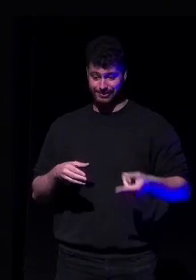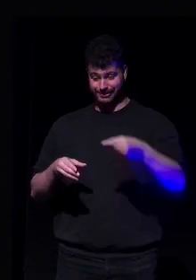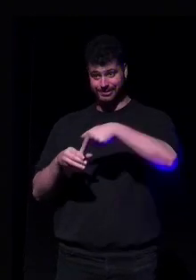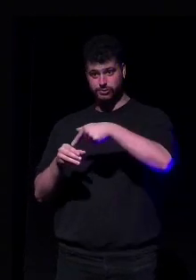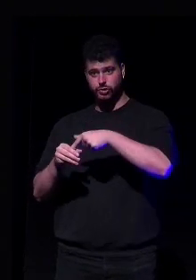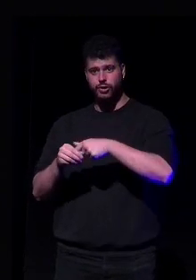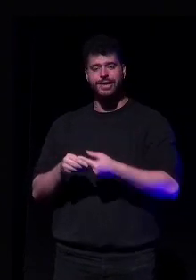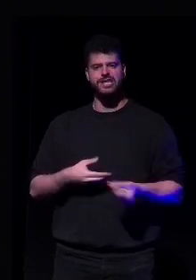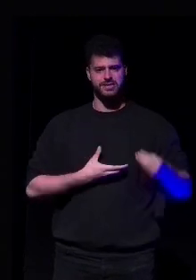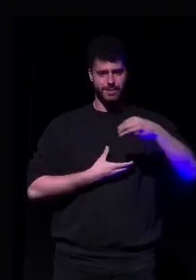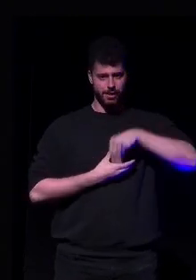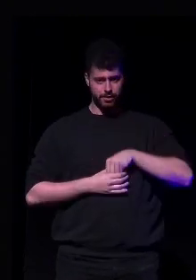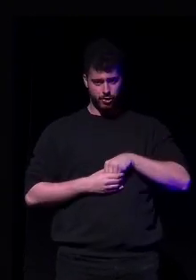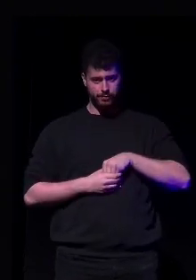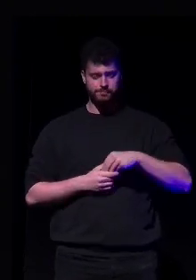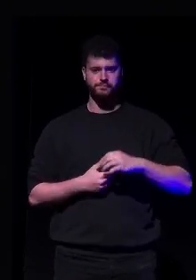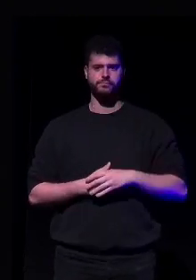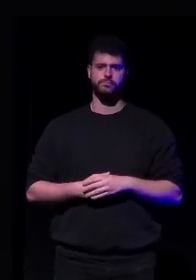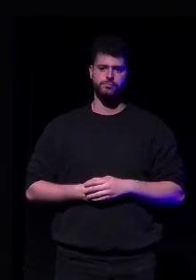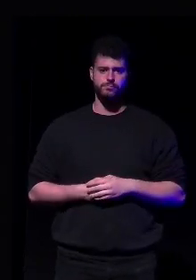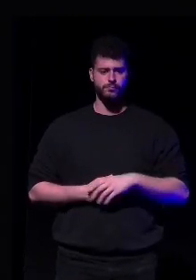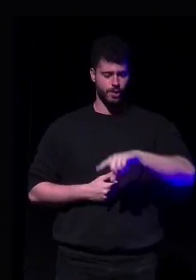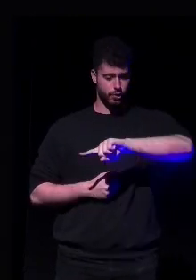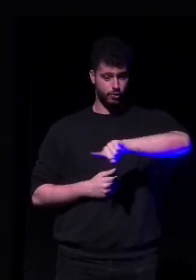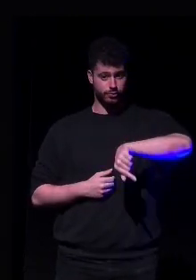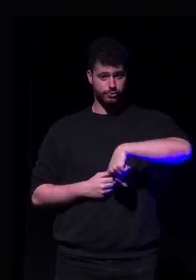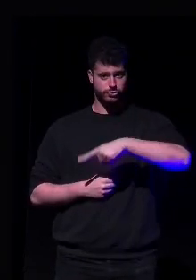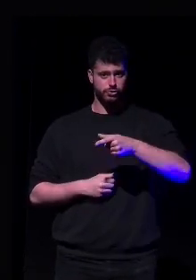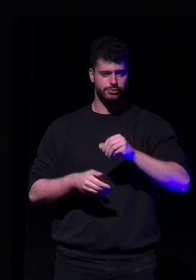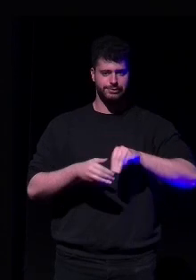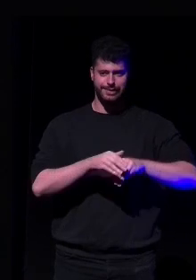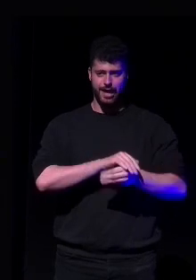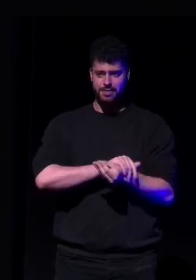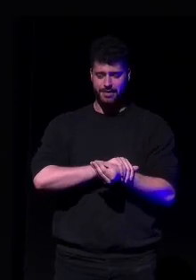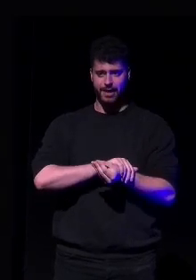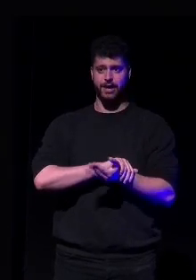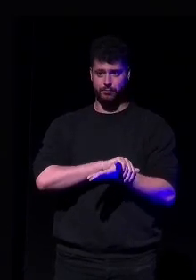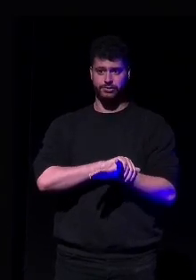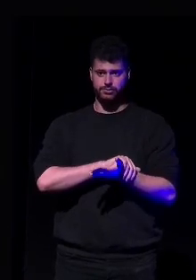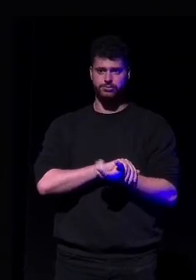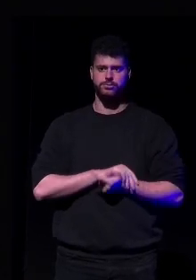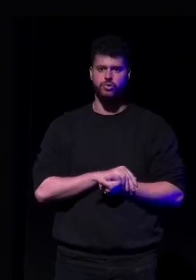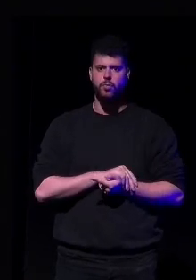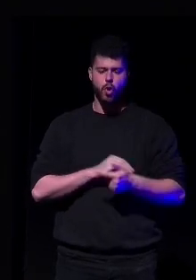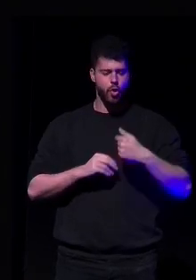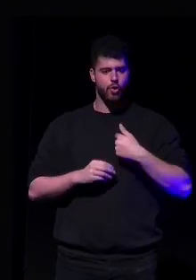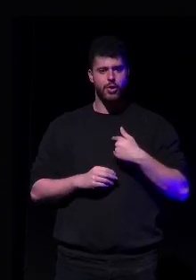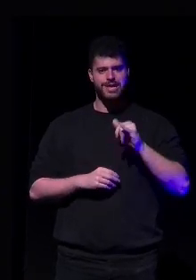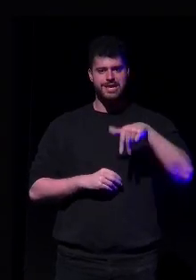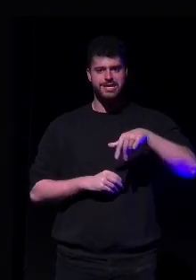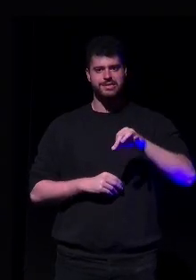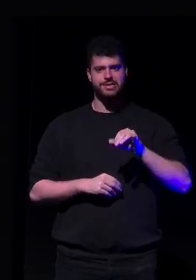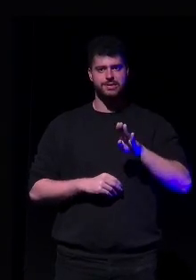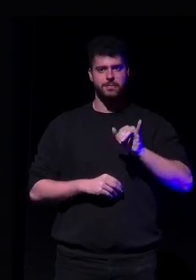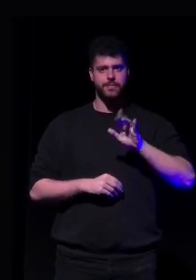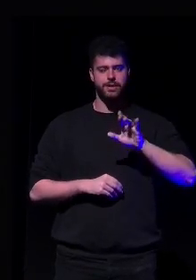inspiració, perquè precisament nosaltres vam néixer com això, com uns generadors d'inspiració. I aquí,